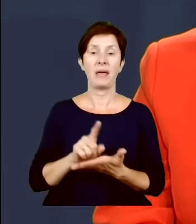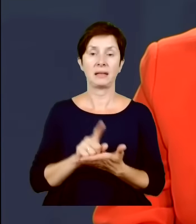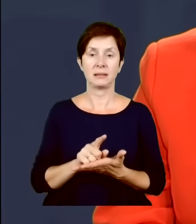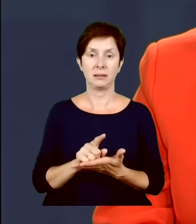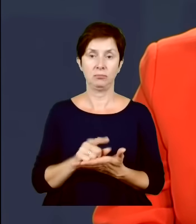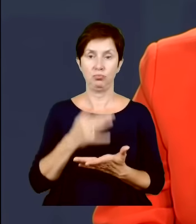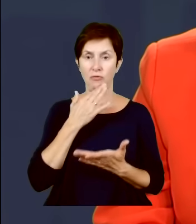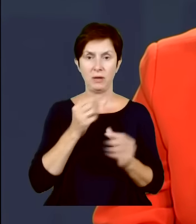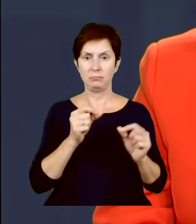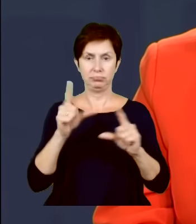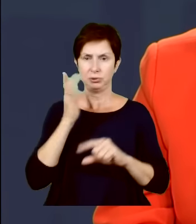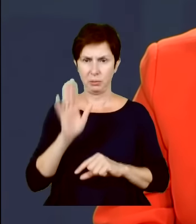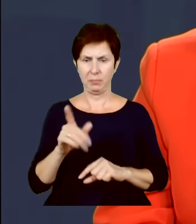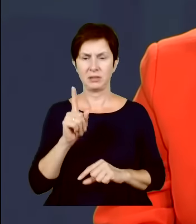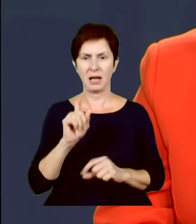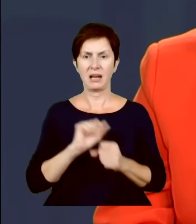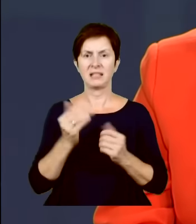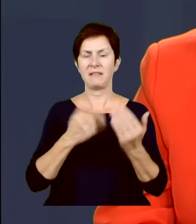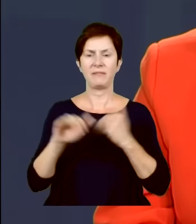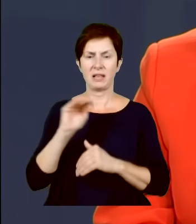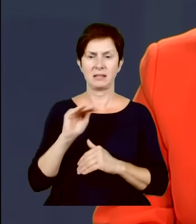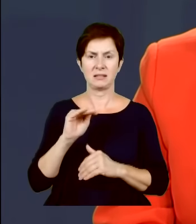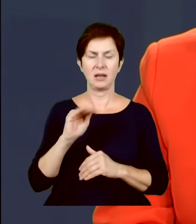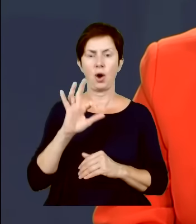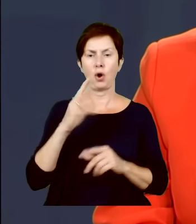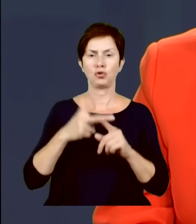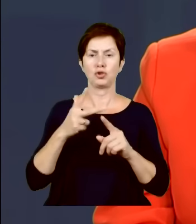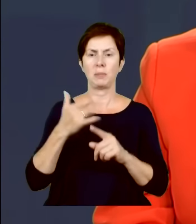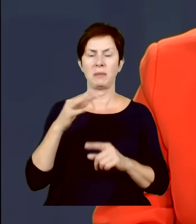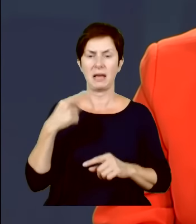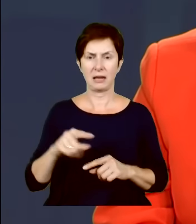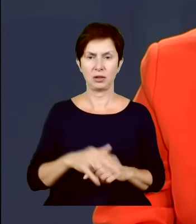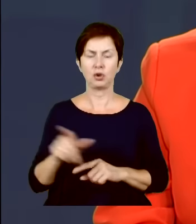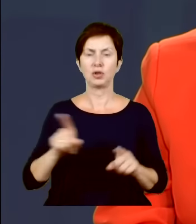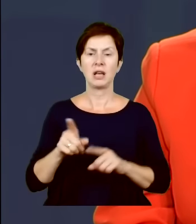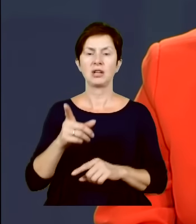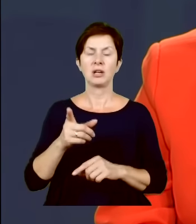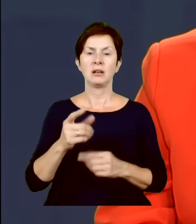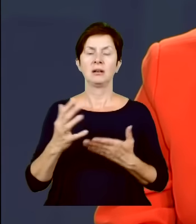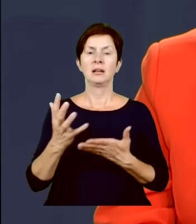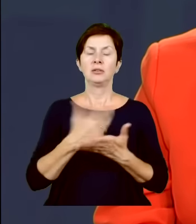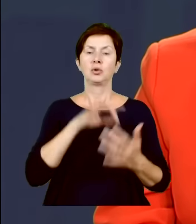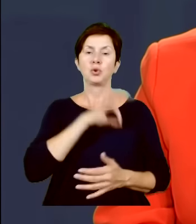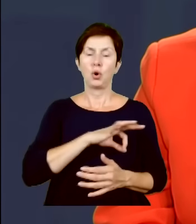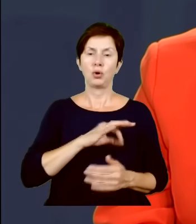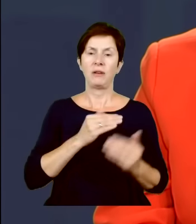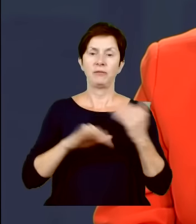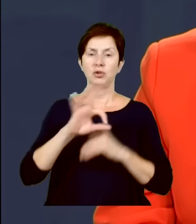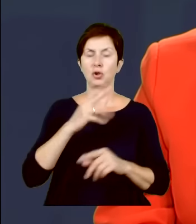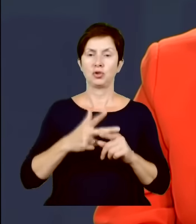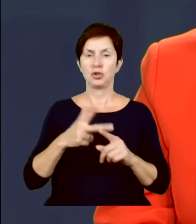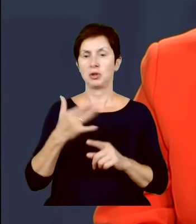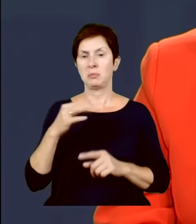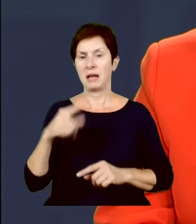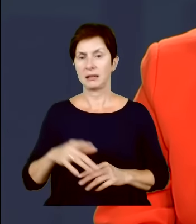nie podnoszą ale więcej tych podatków jest o 30 miliardów czyli dochód z podatków jest wyższy o 30 miliardów niż